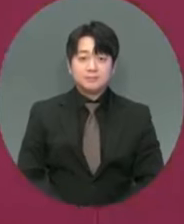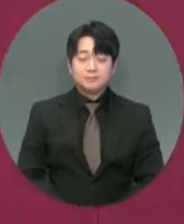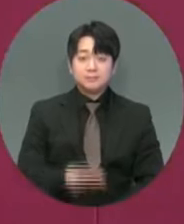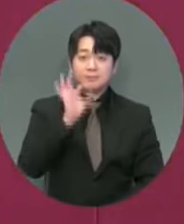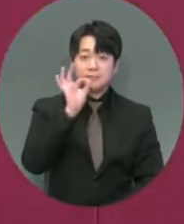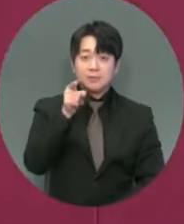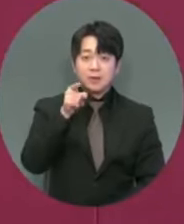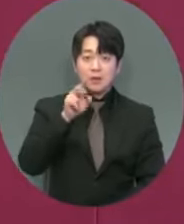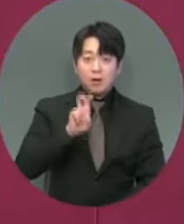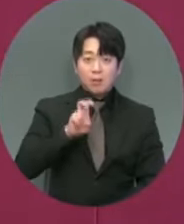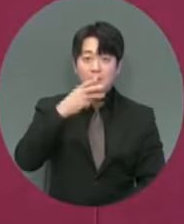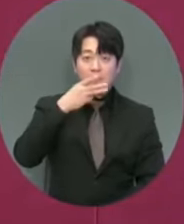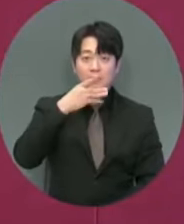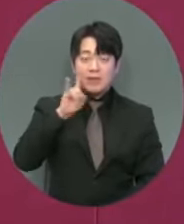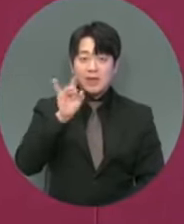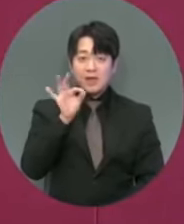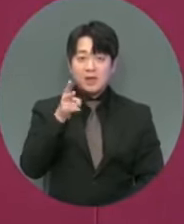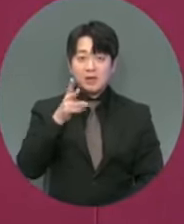엄태영 의원,